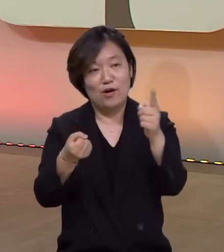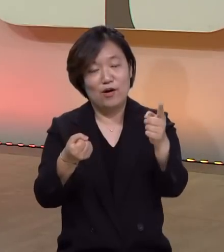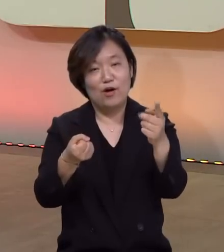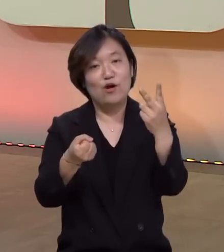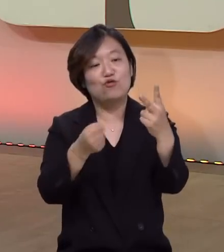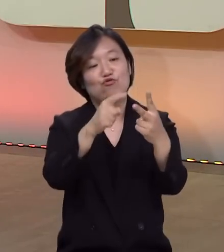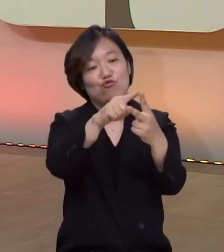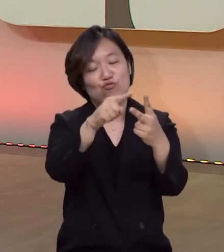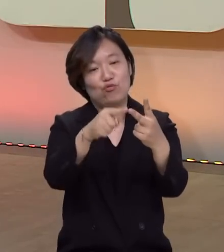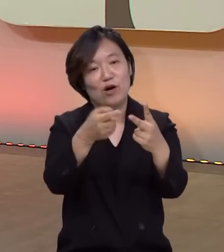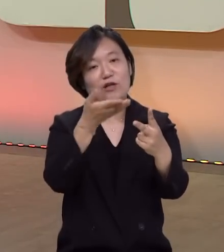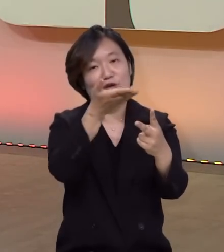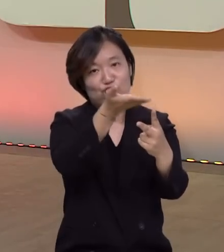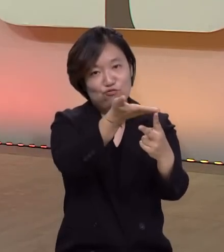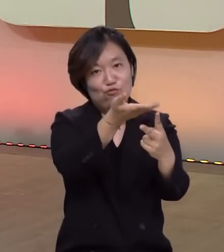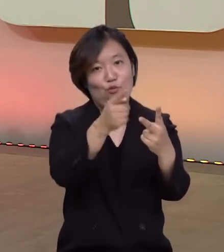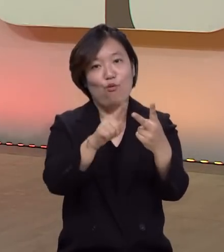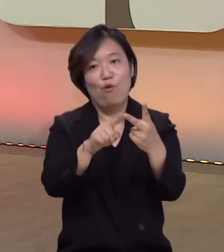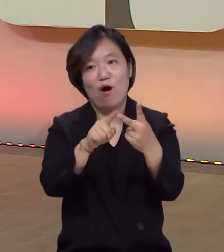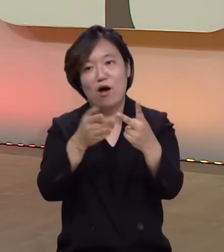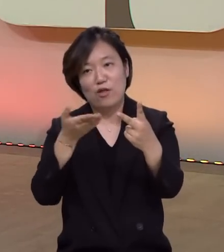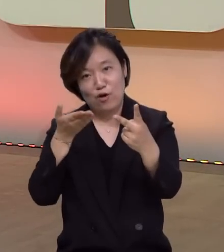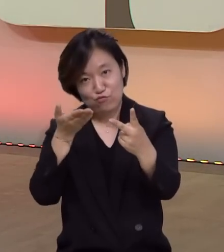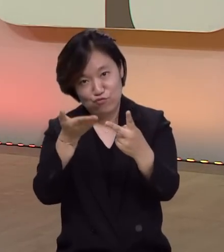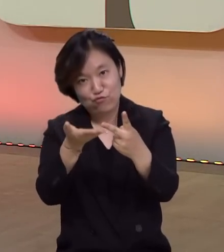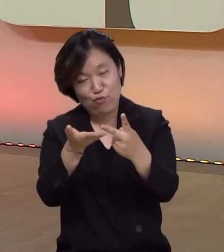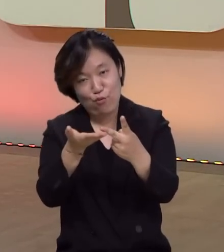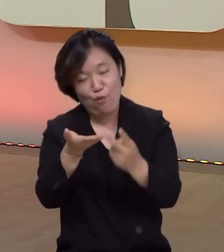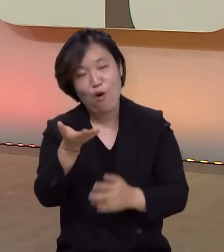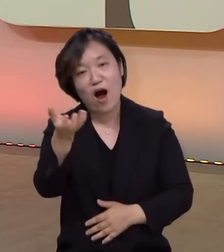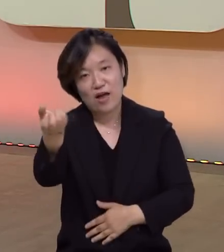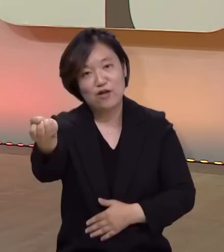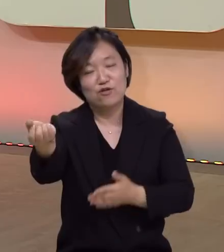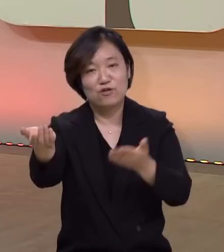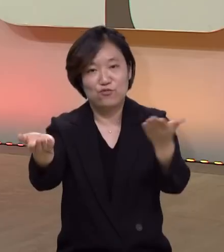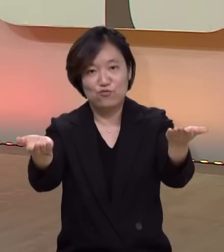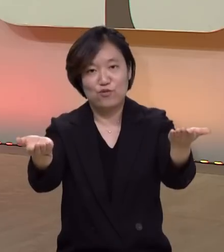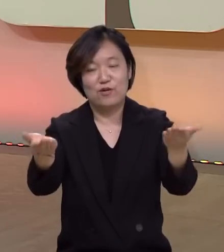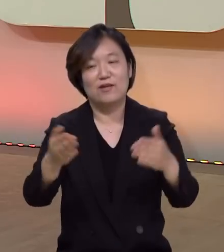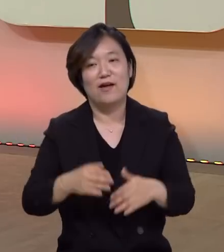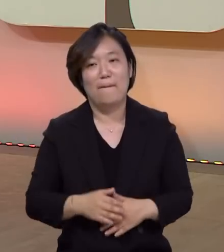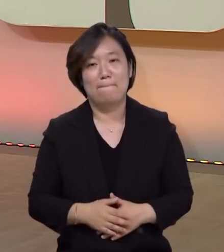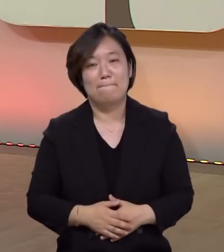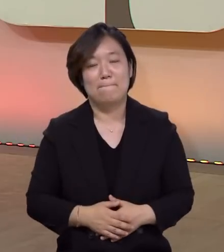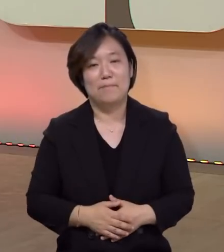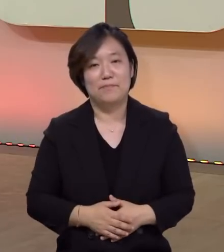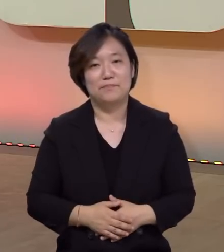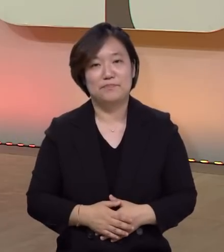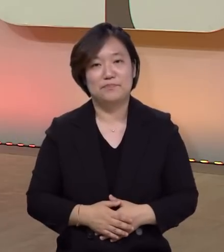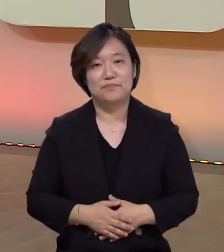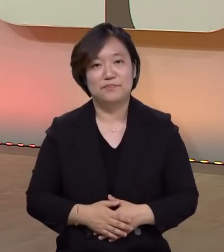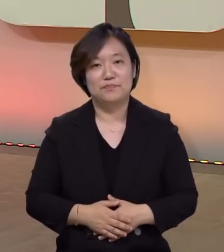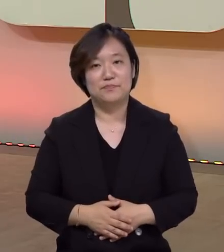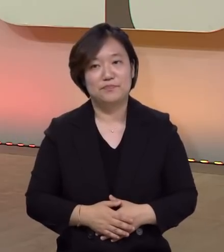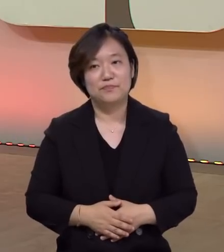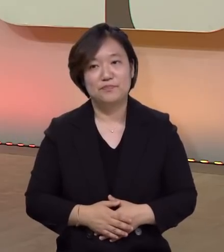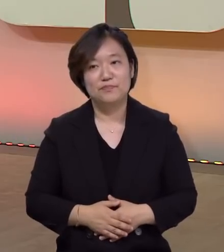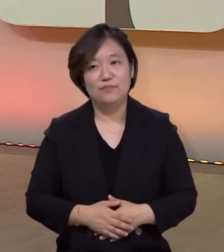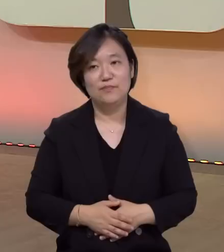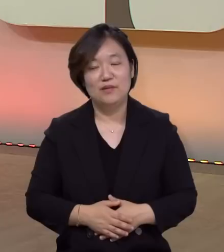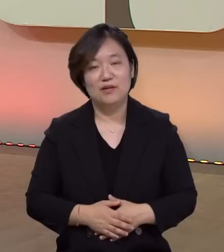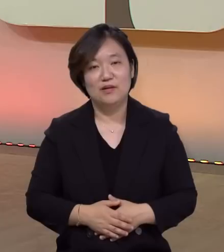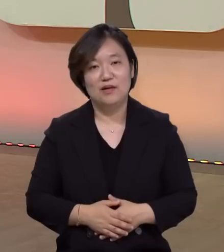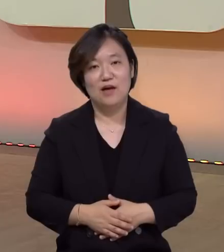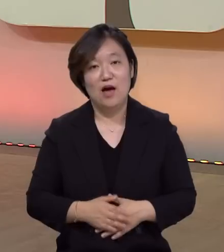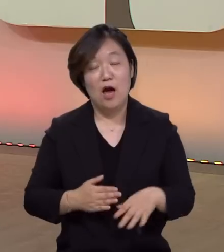나무꾼에게 주고 두 번째 나무꾼에게 복주머니를 하나씩 하나씩 주면서